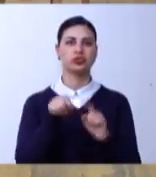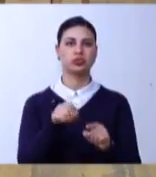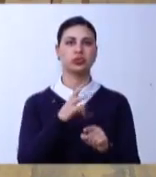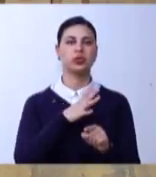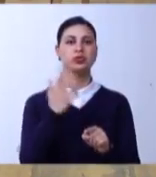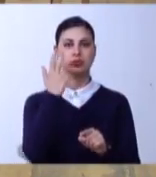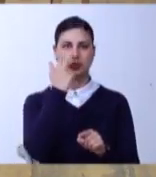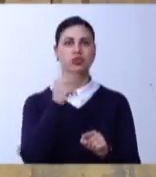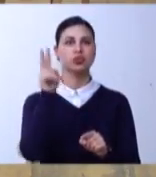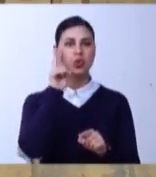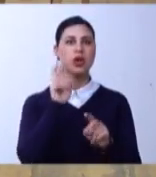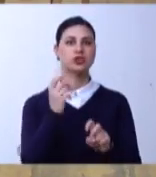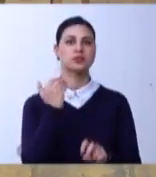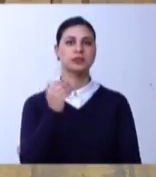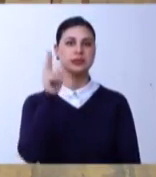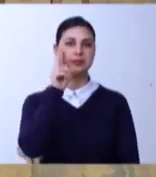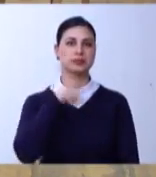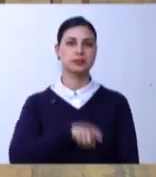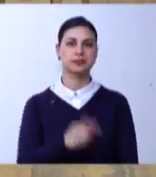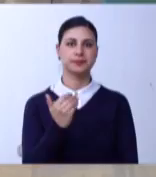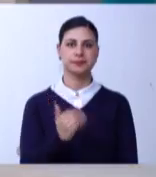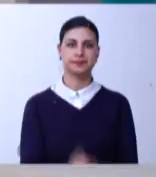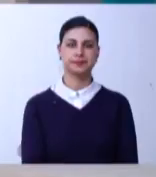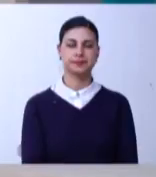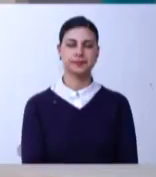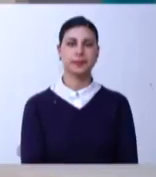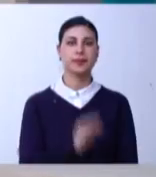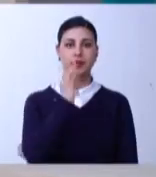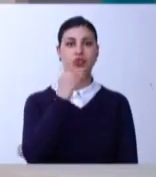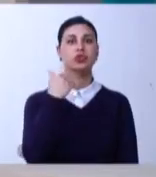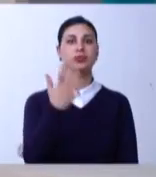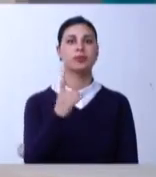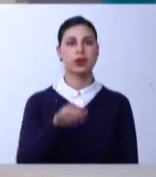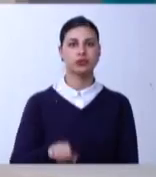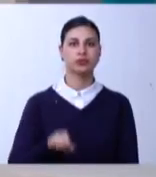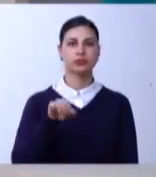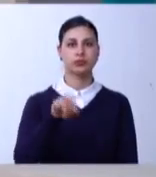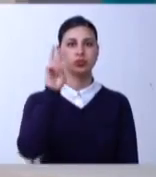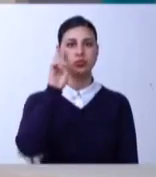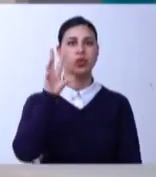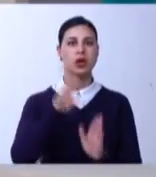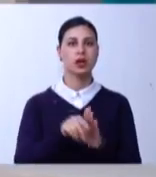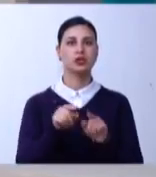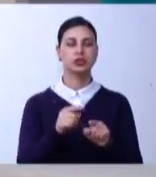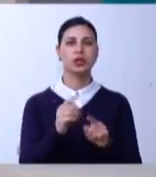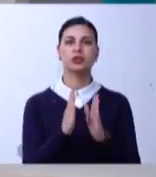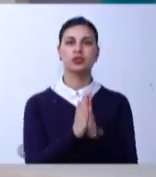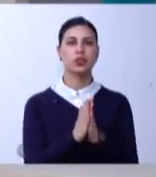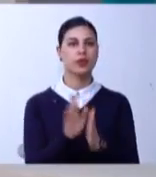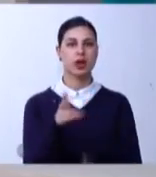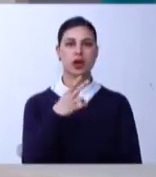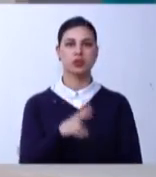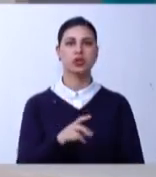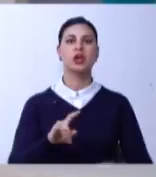ბავშვმა ქოთანის საპირფარეშასთან, დიახ. შემდეგ შეყვავს ბავშვი, საწყის ეტაპზე შეიძლება არ ვთხოვოთ